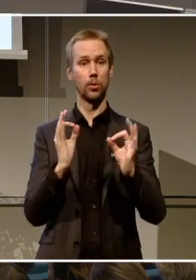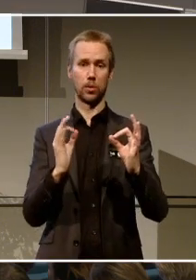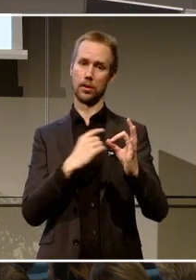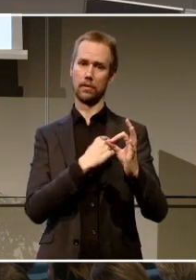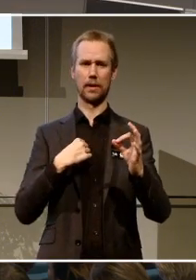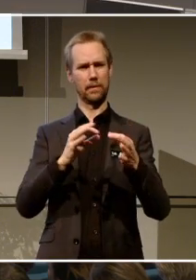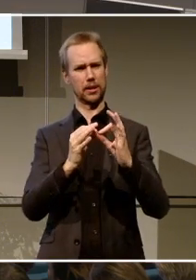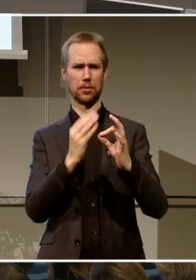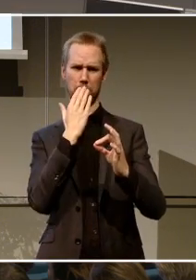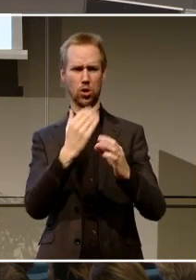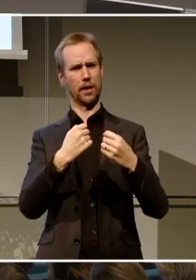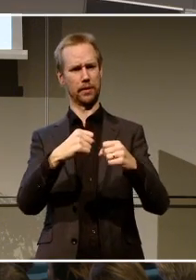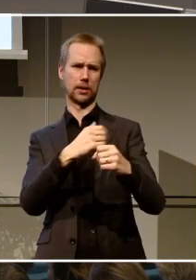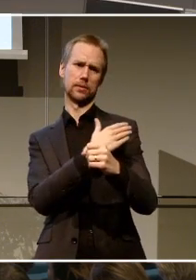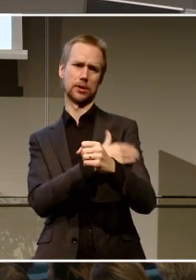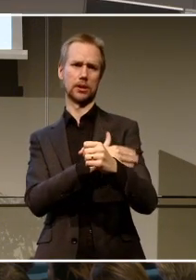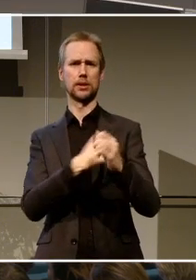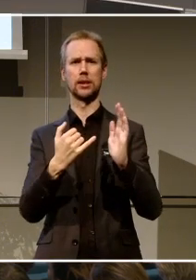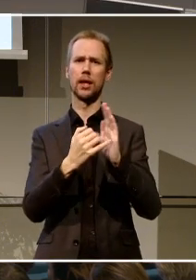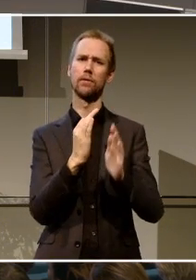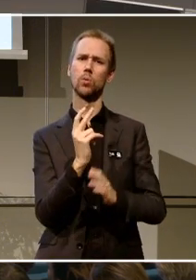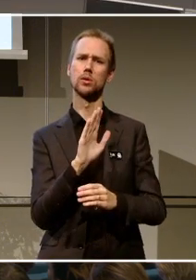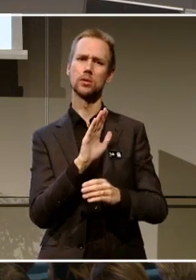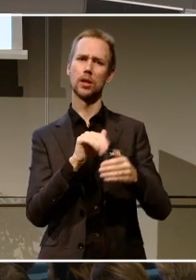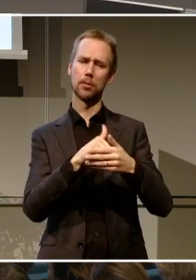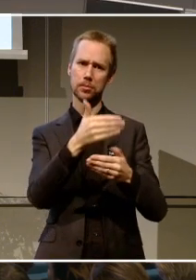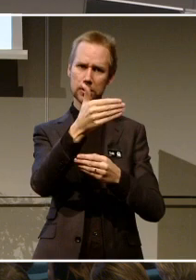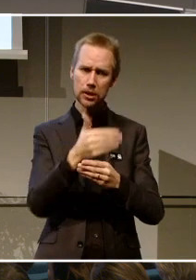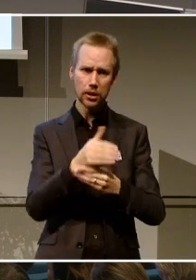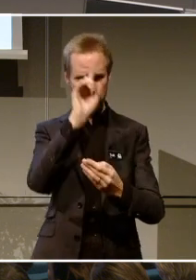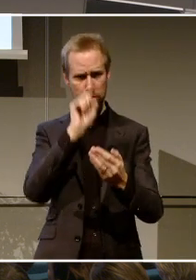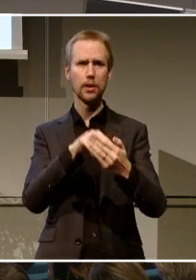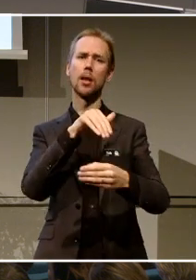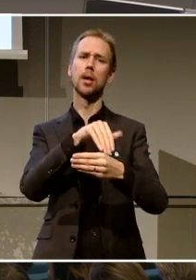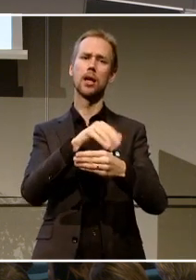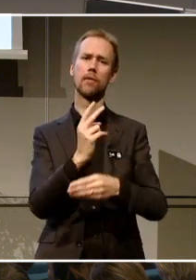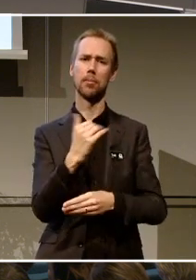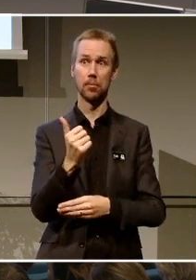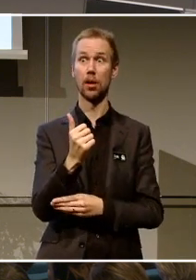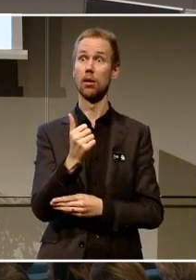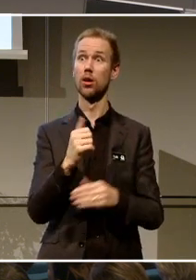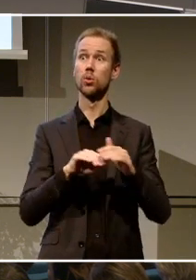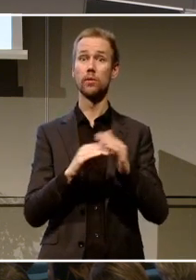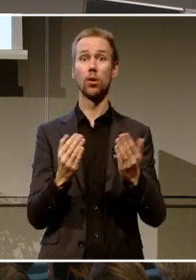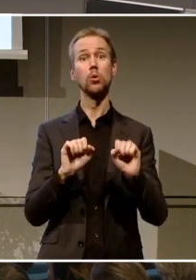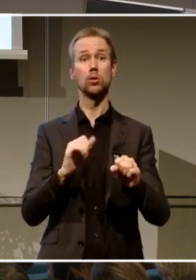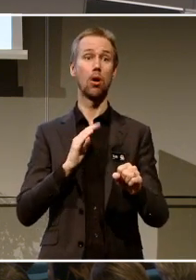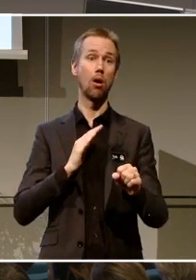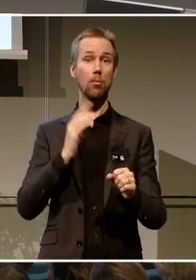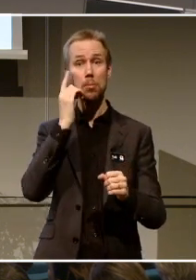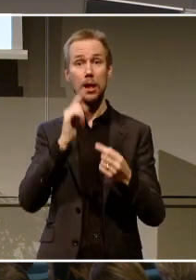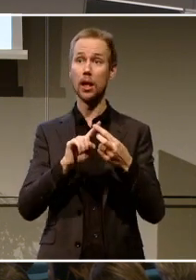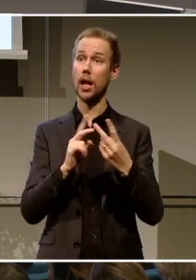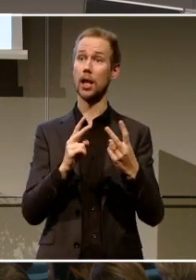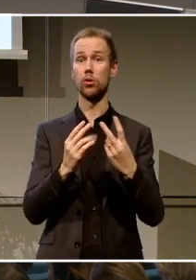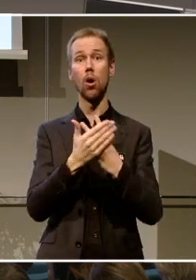på Försäkringskassan för att anmäla vab? Men det bygger på att du har en telefon eller dator där du kan gå in och anmäla vab. Och att du har kompetensen